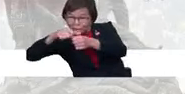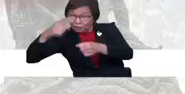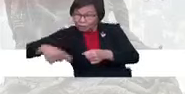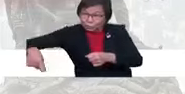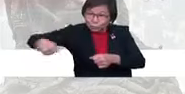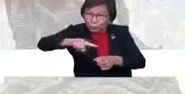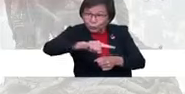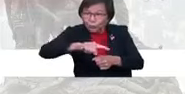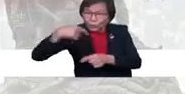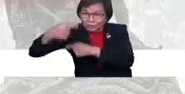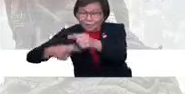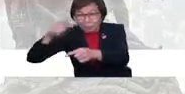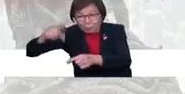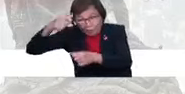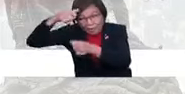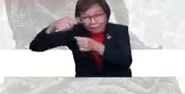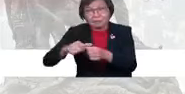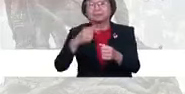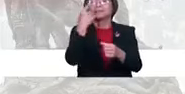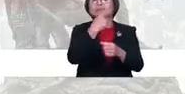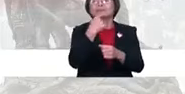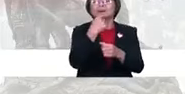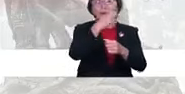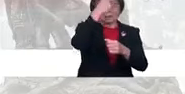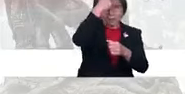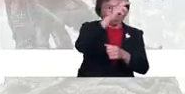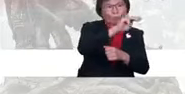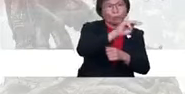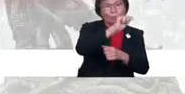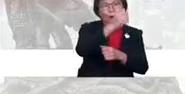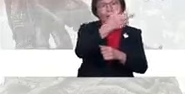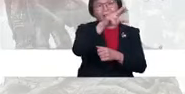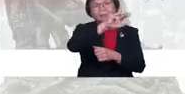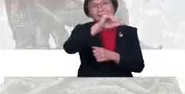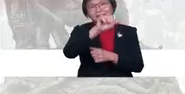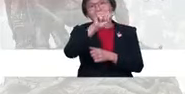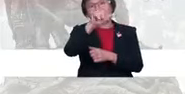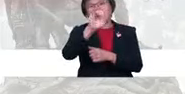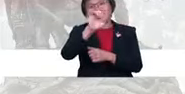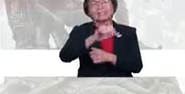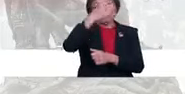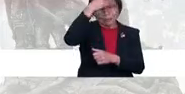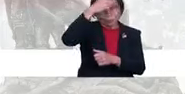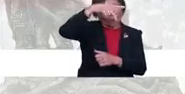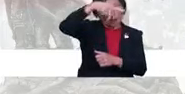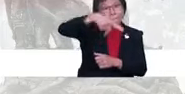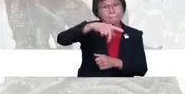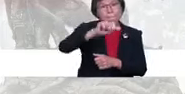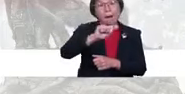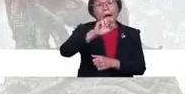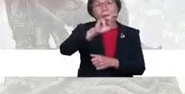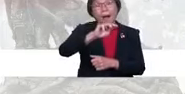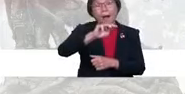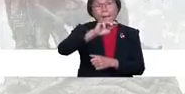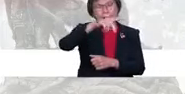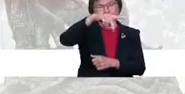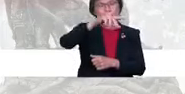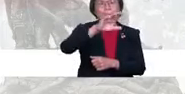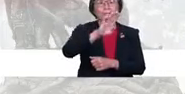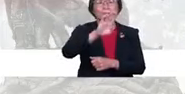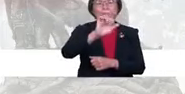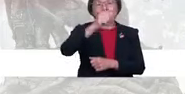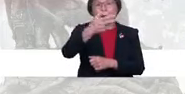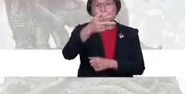oleh generasi sekarang ialah Datuk maharajalela Datuk bachmann tok Gajah